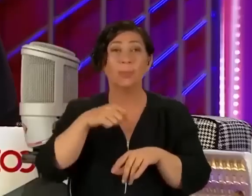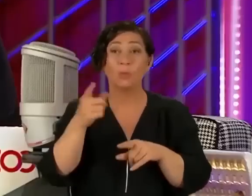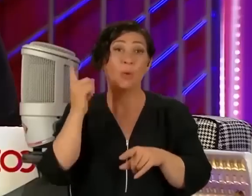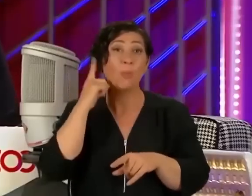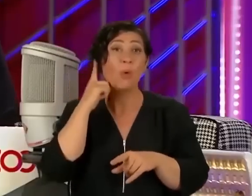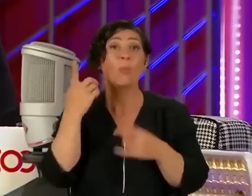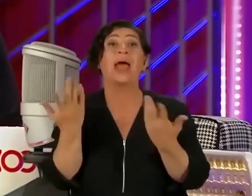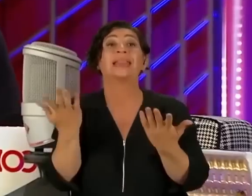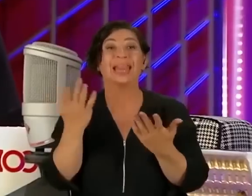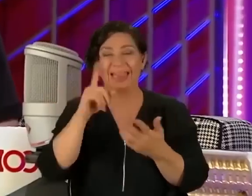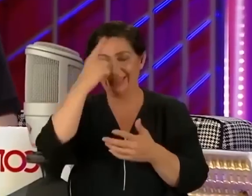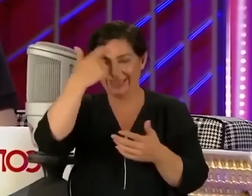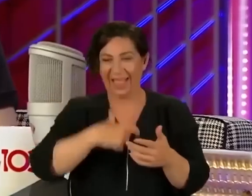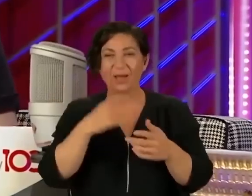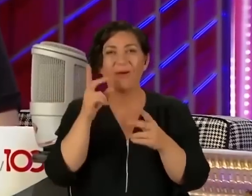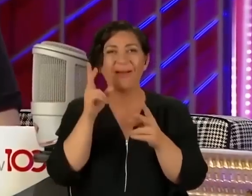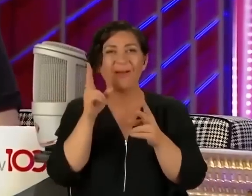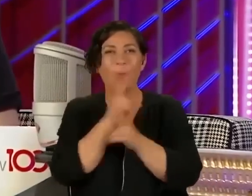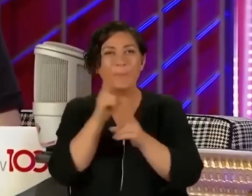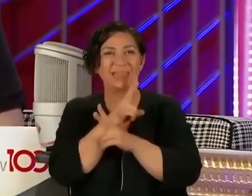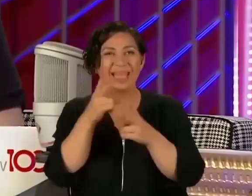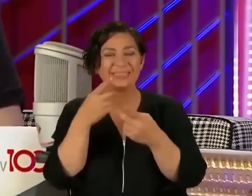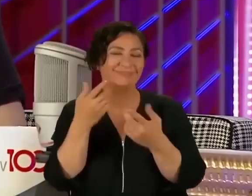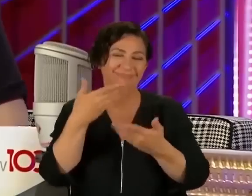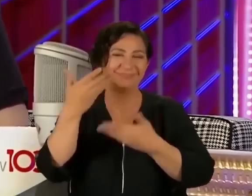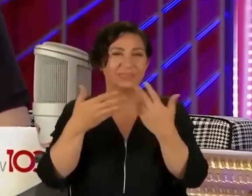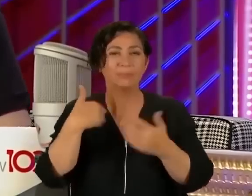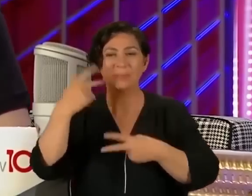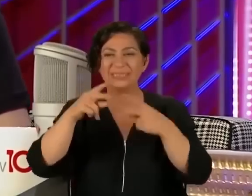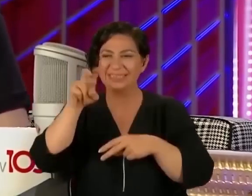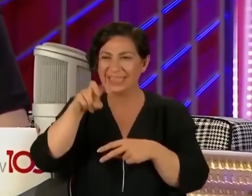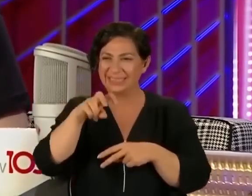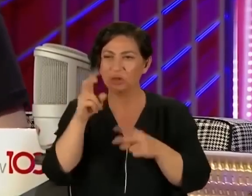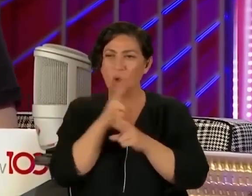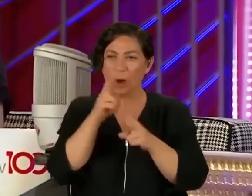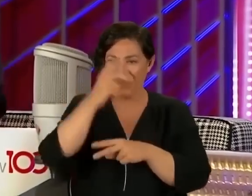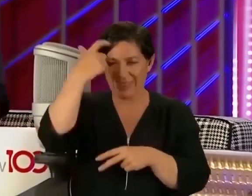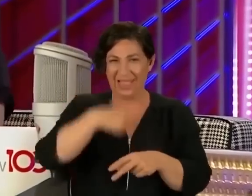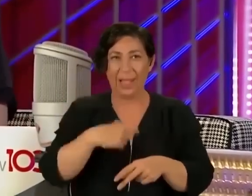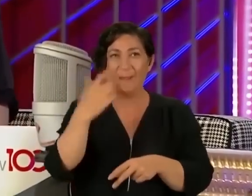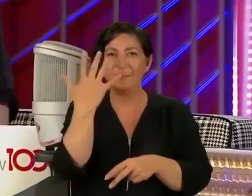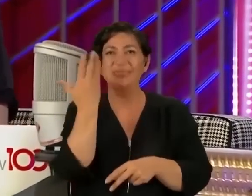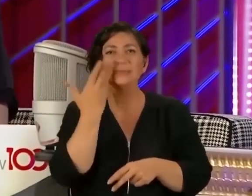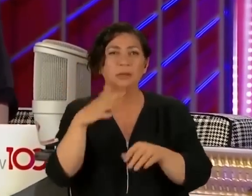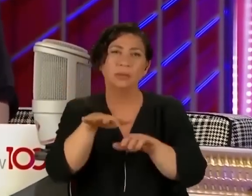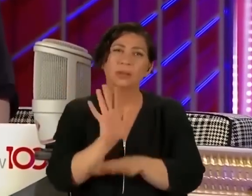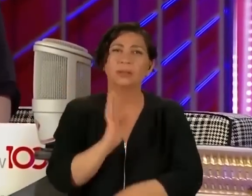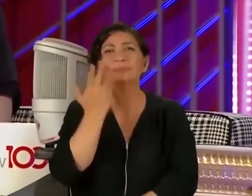kadar da popüler de değil stand-up. Yani bazen mesela biz 8 komedyendik. 5 seyirci